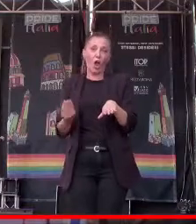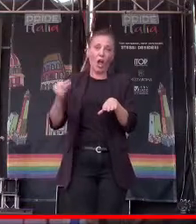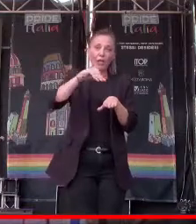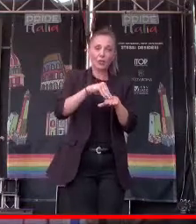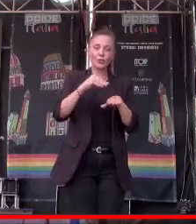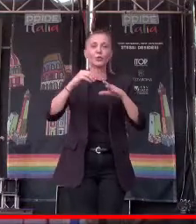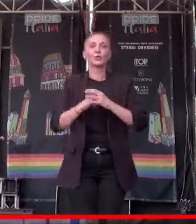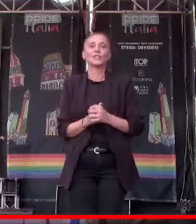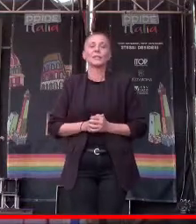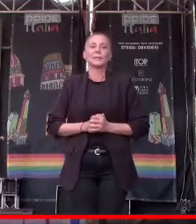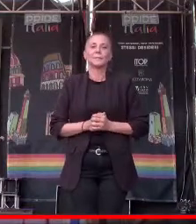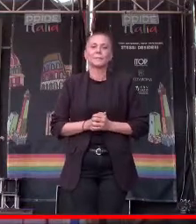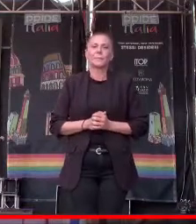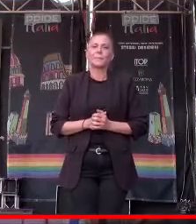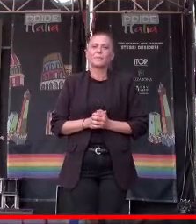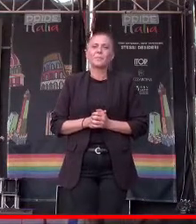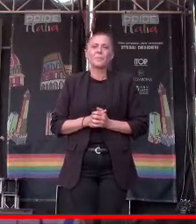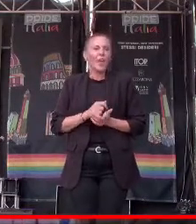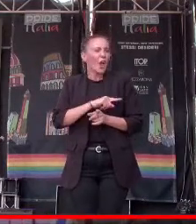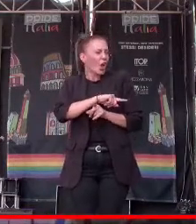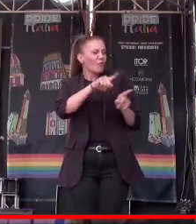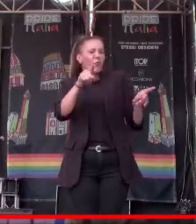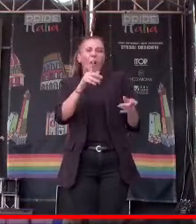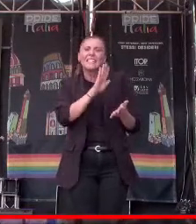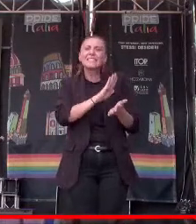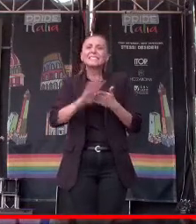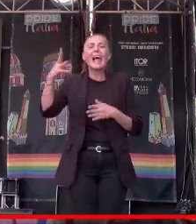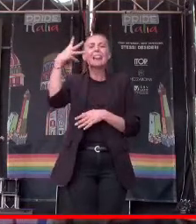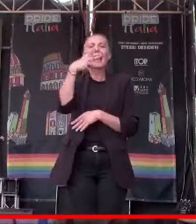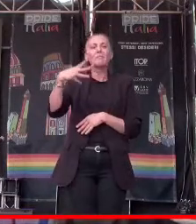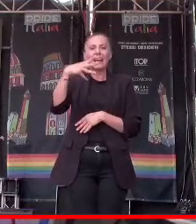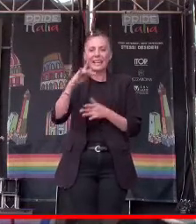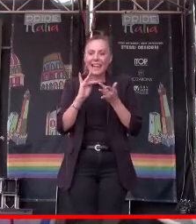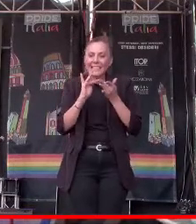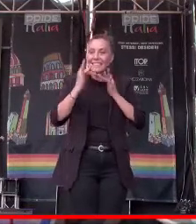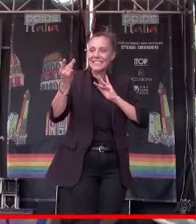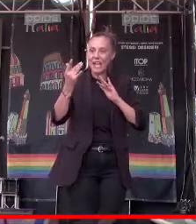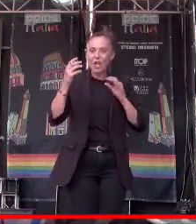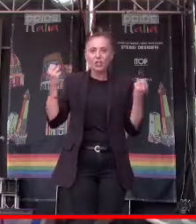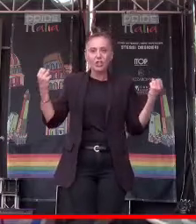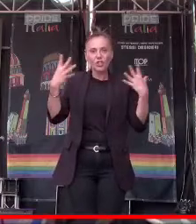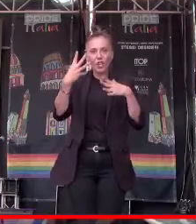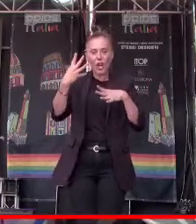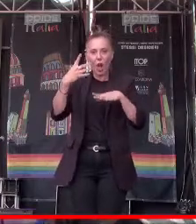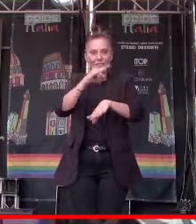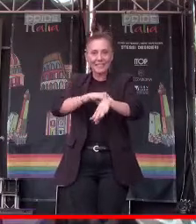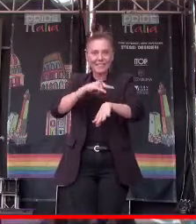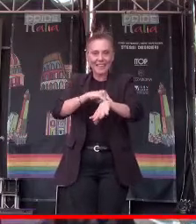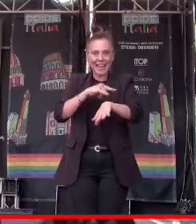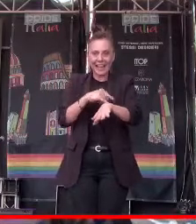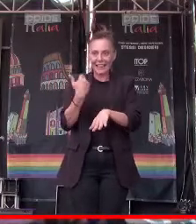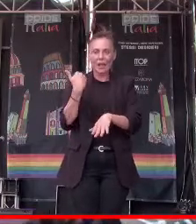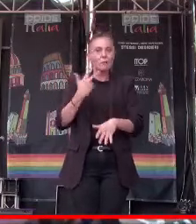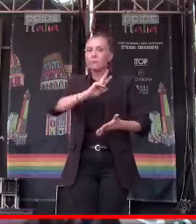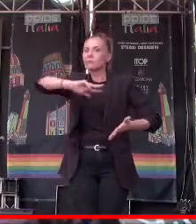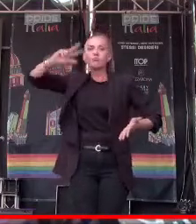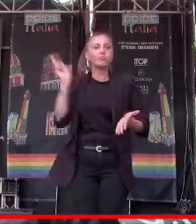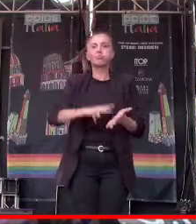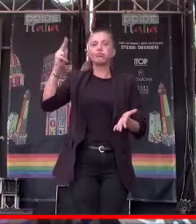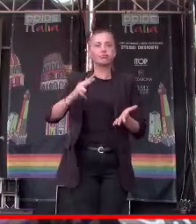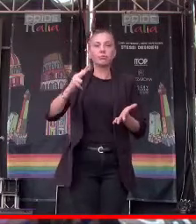E voi a Santa Marinella, ho letto la notizia sul sito, il 19 settembre sono stati approvati,